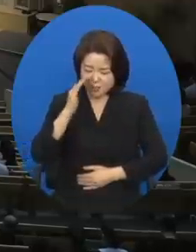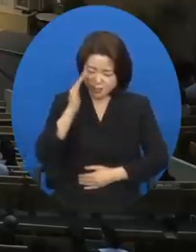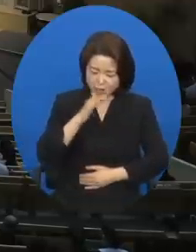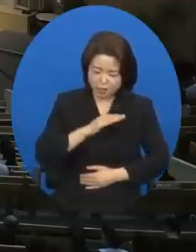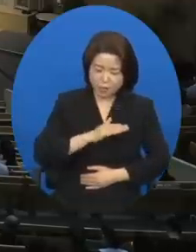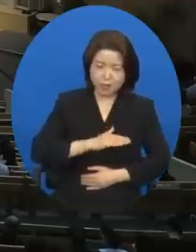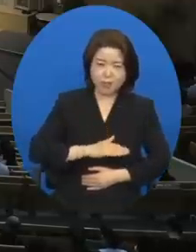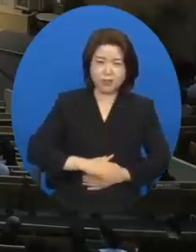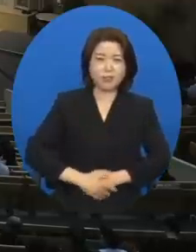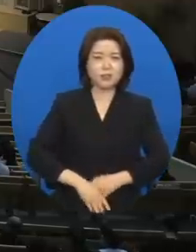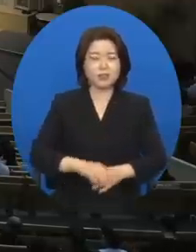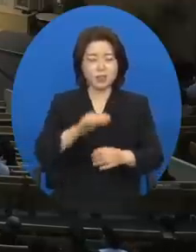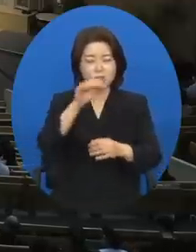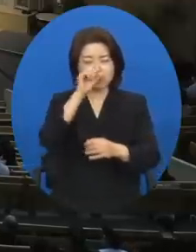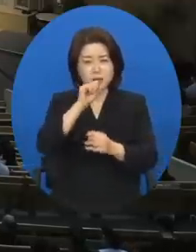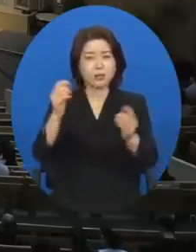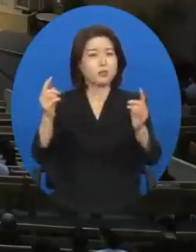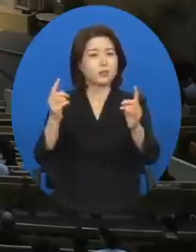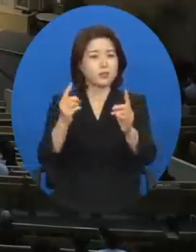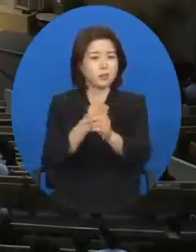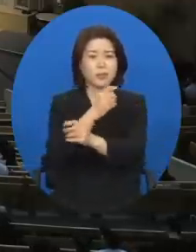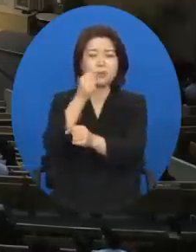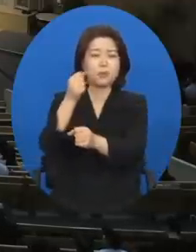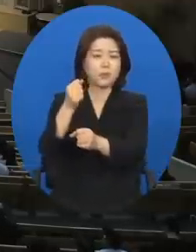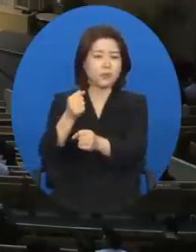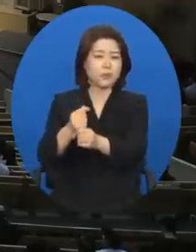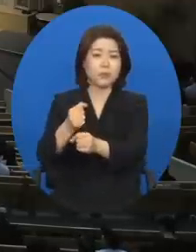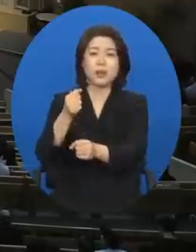악을 섞게 만들고